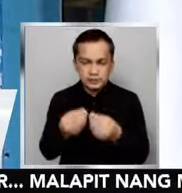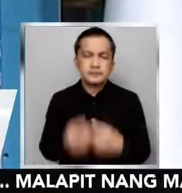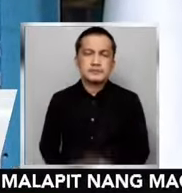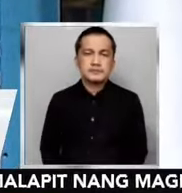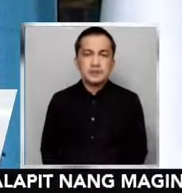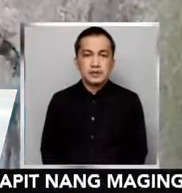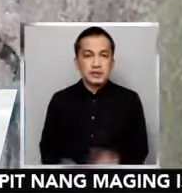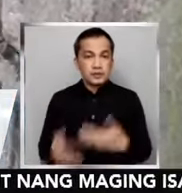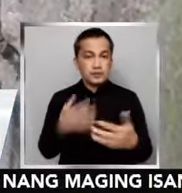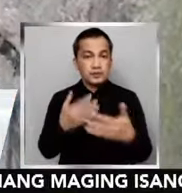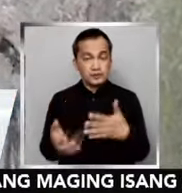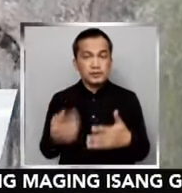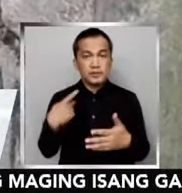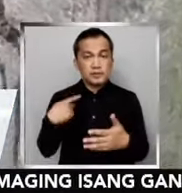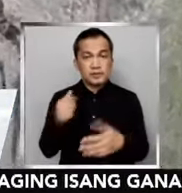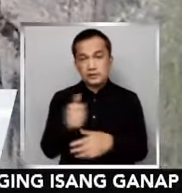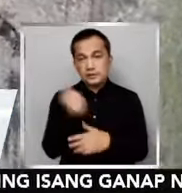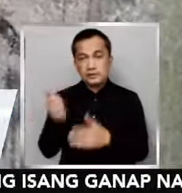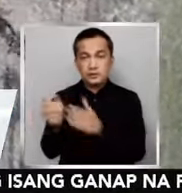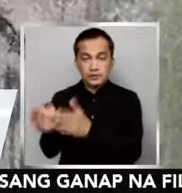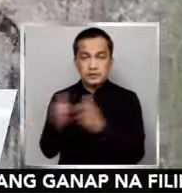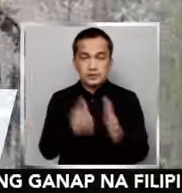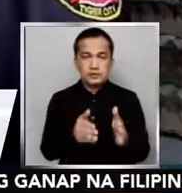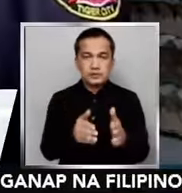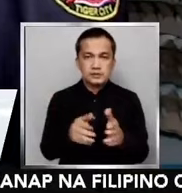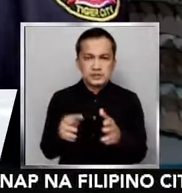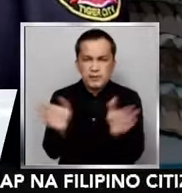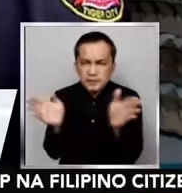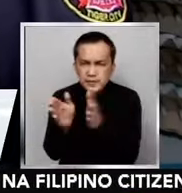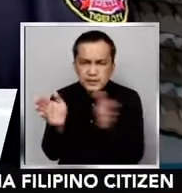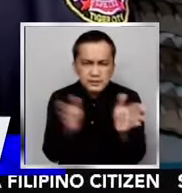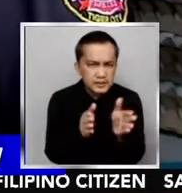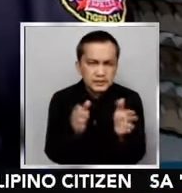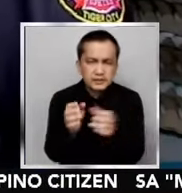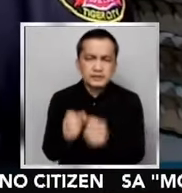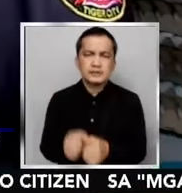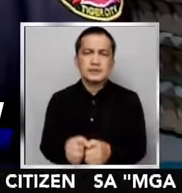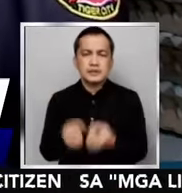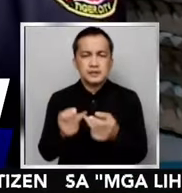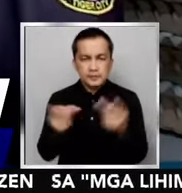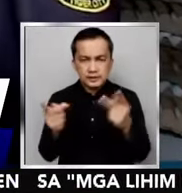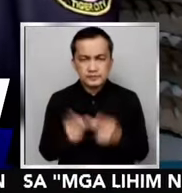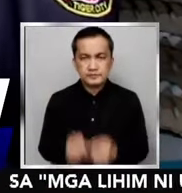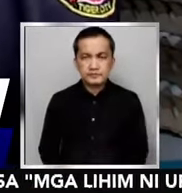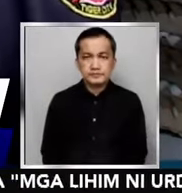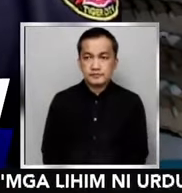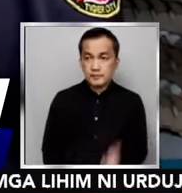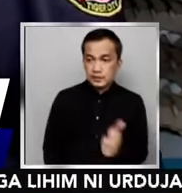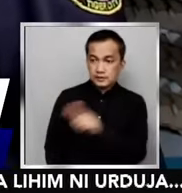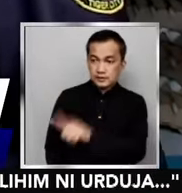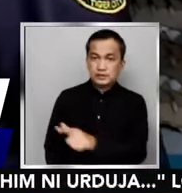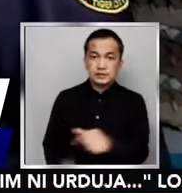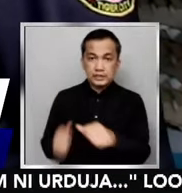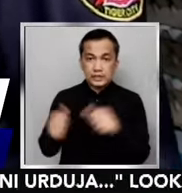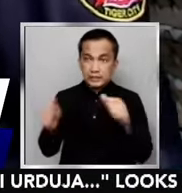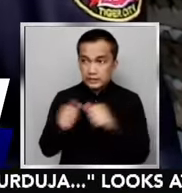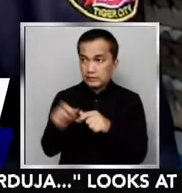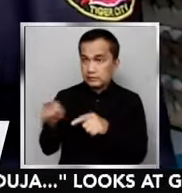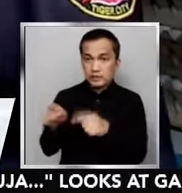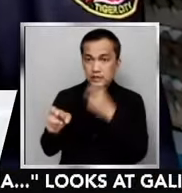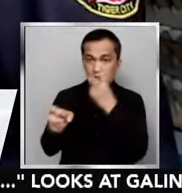mga alternatibo naman daw sa ilang masisikip na lugar sa ganitong area po kasi ah mahirap pasukin ng par truck so